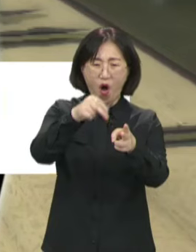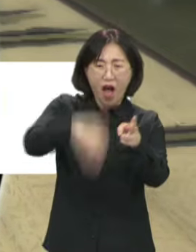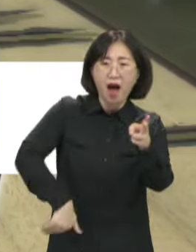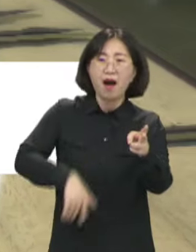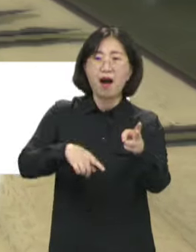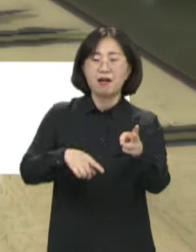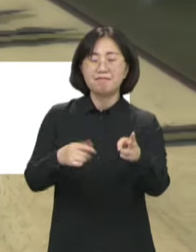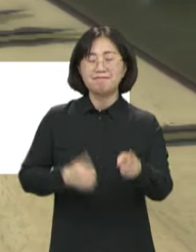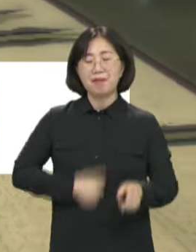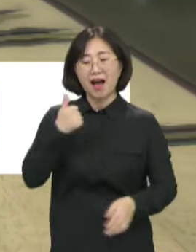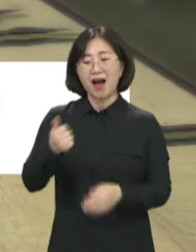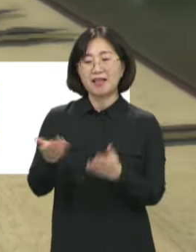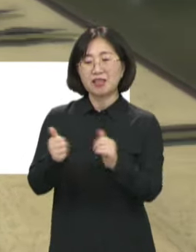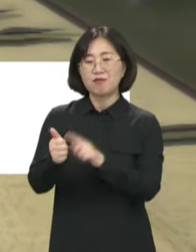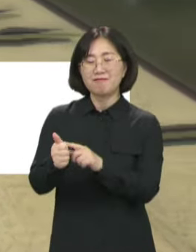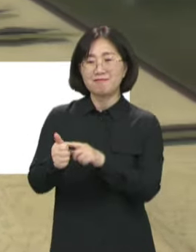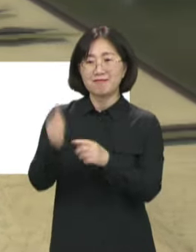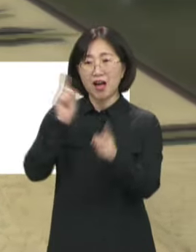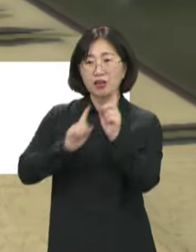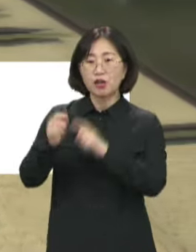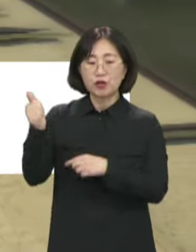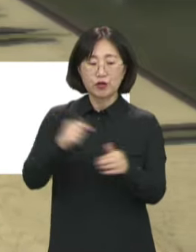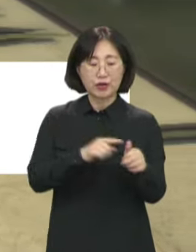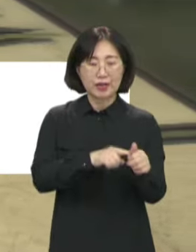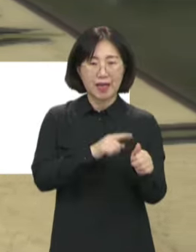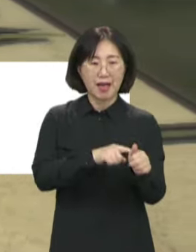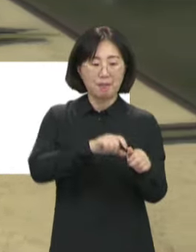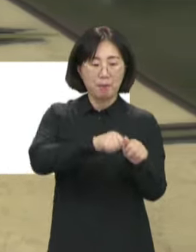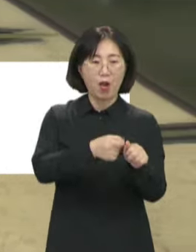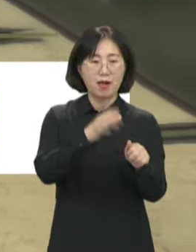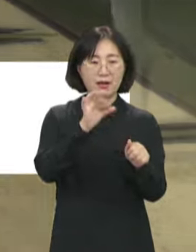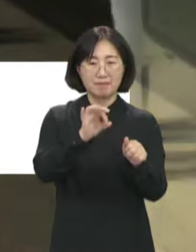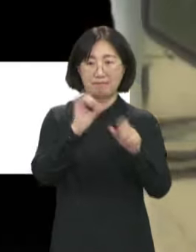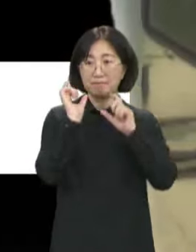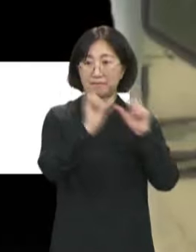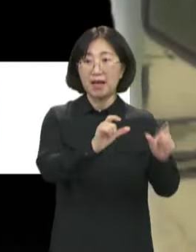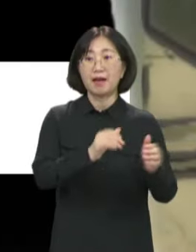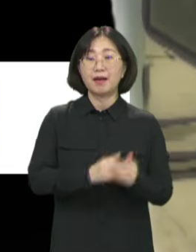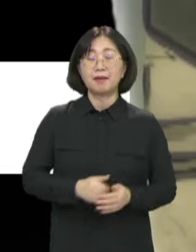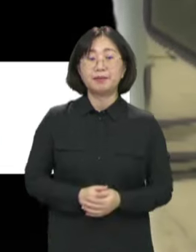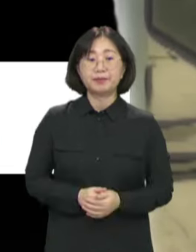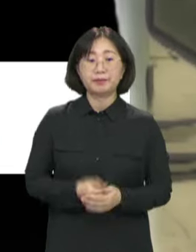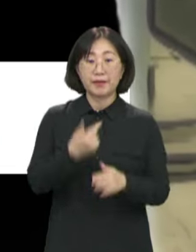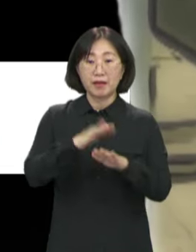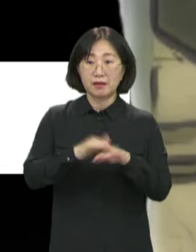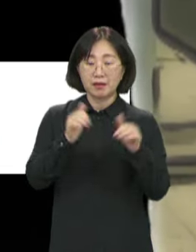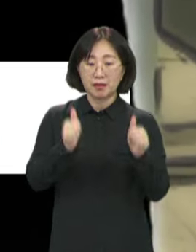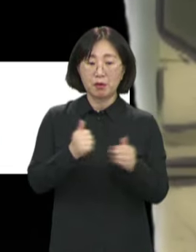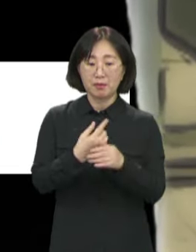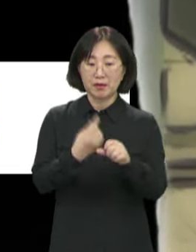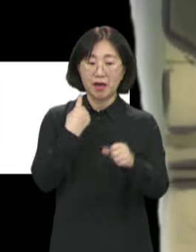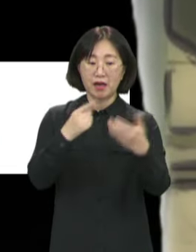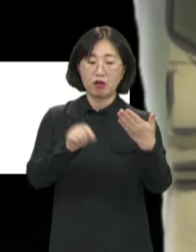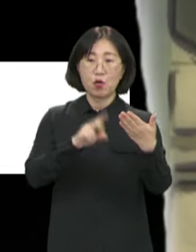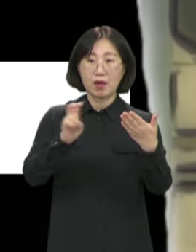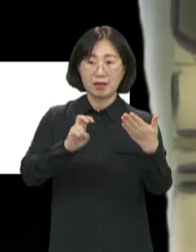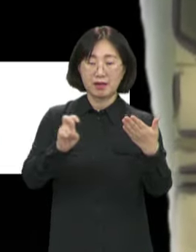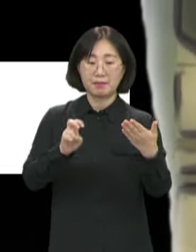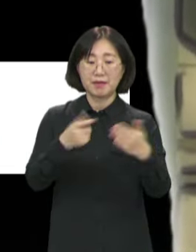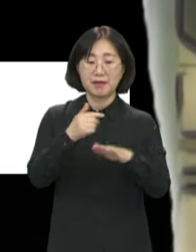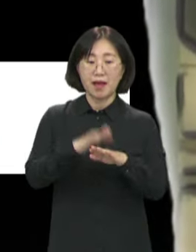재판에 넘겨진 40대 연구원이 벌금형을 선고받았습니다. 대전지법은 지난해 9월